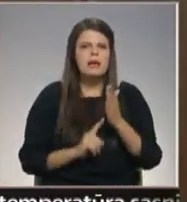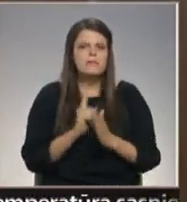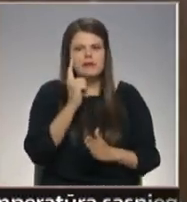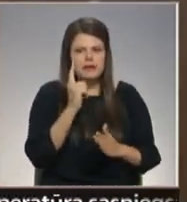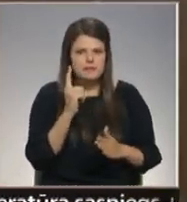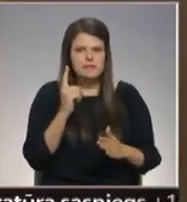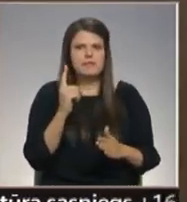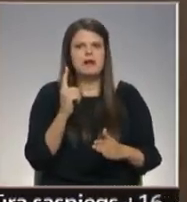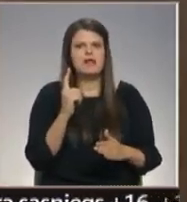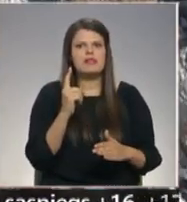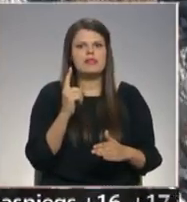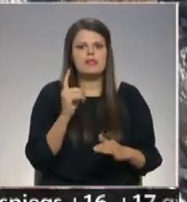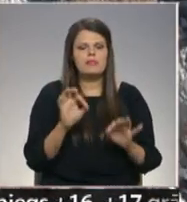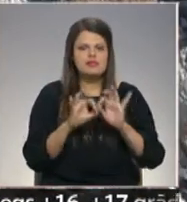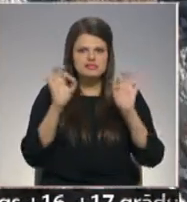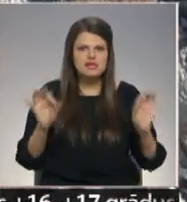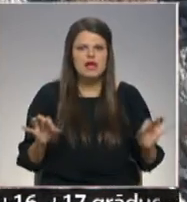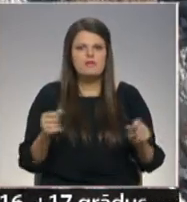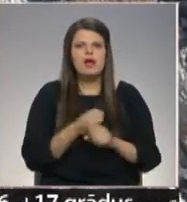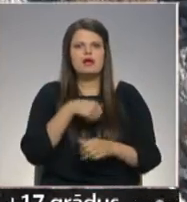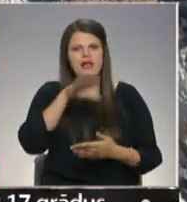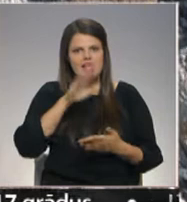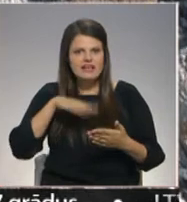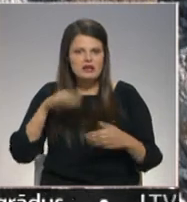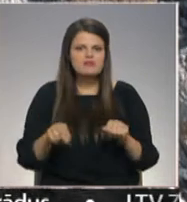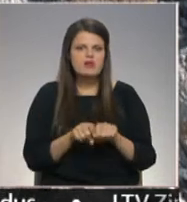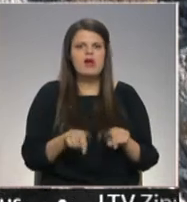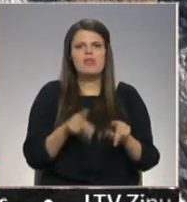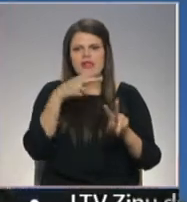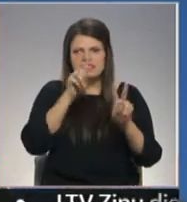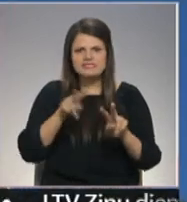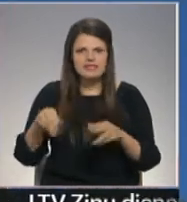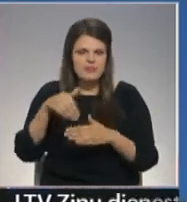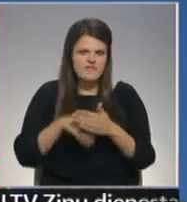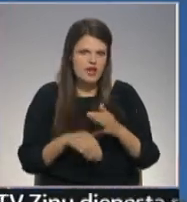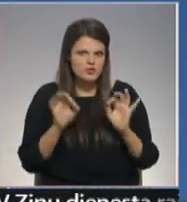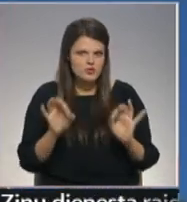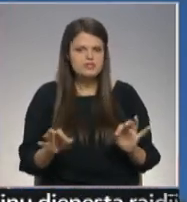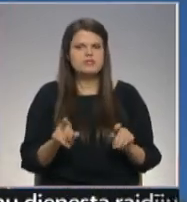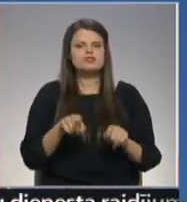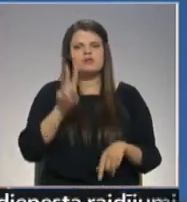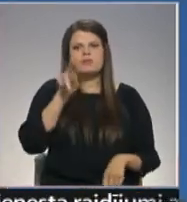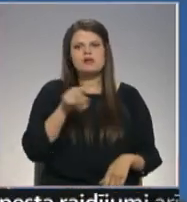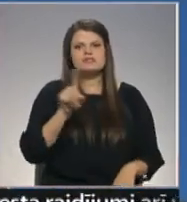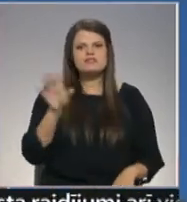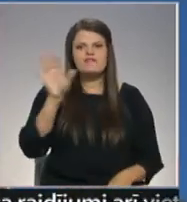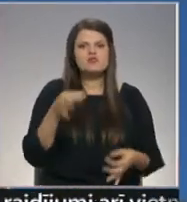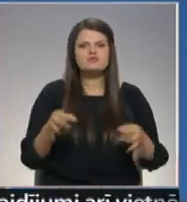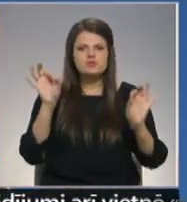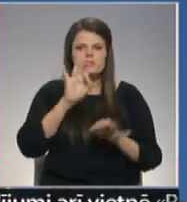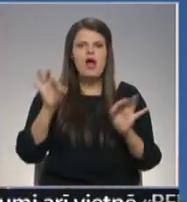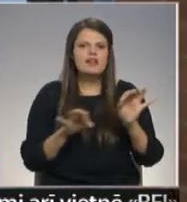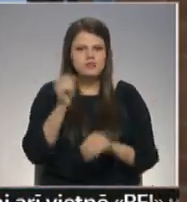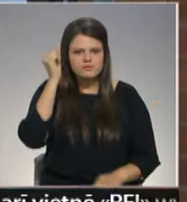pirmatņējam, sokūtņējam gan krosojumam, gan arī izskatam viesturiskam. Tā kā Sarkaņu baznīca ir valsts nozīmes